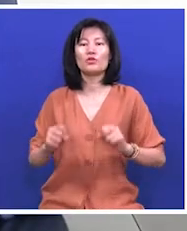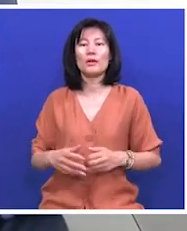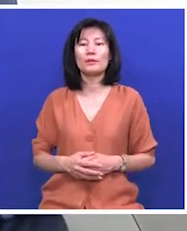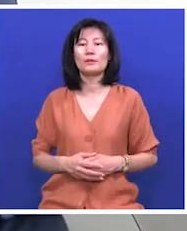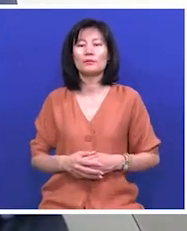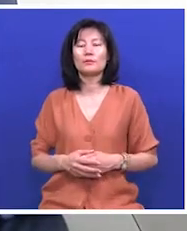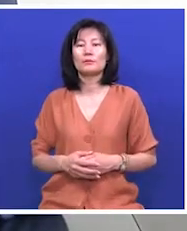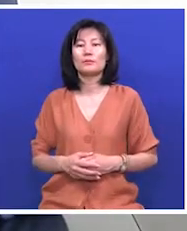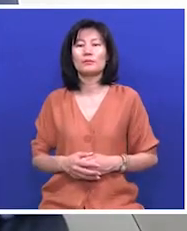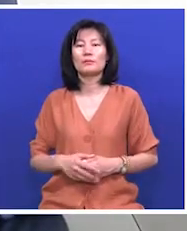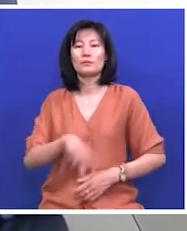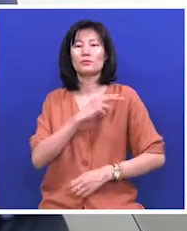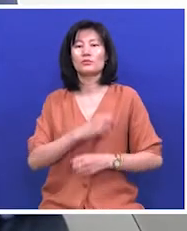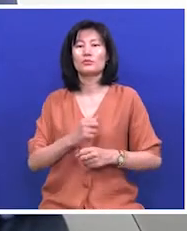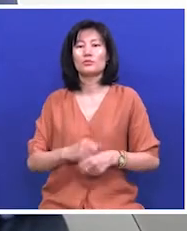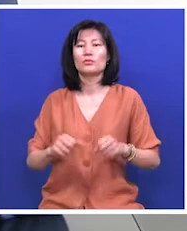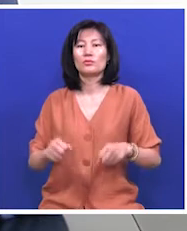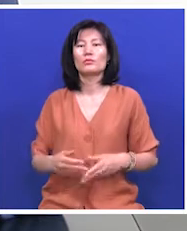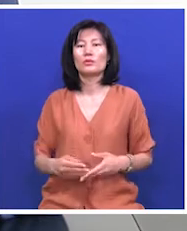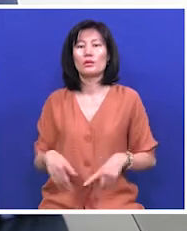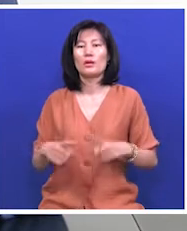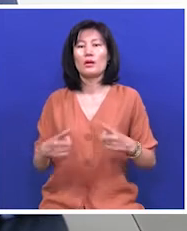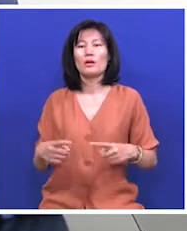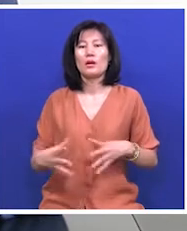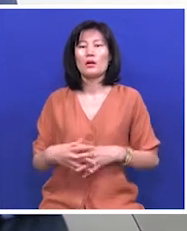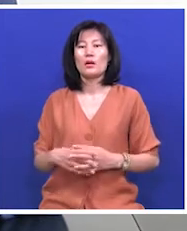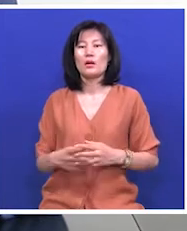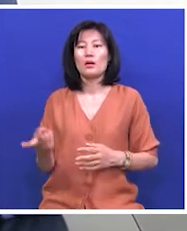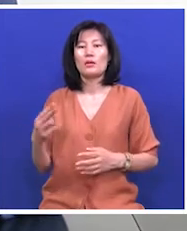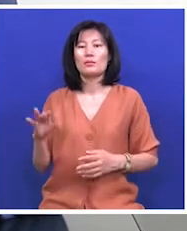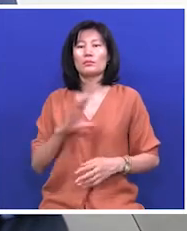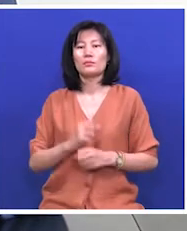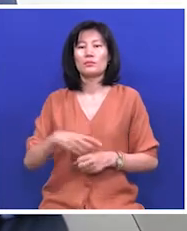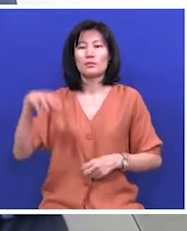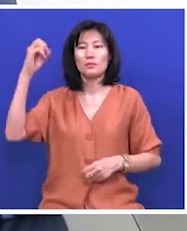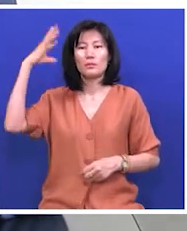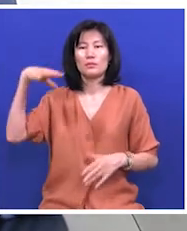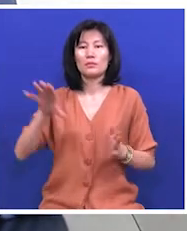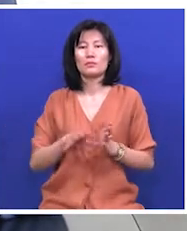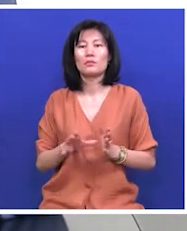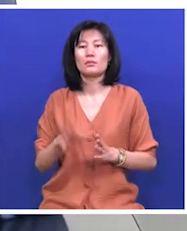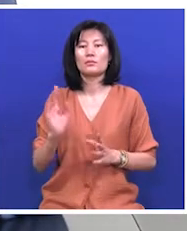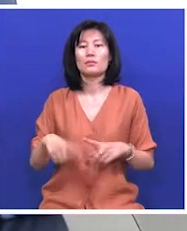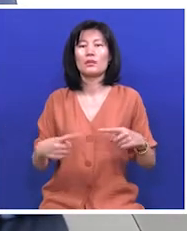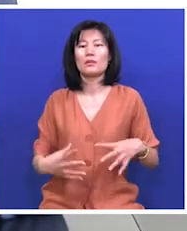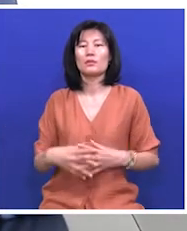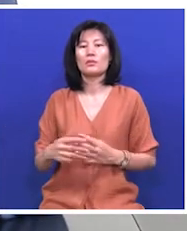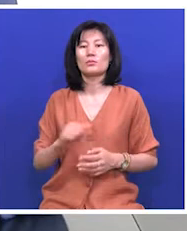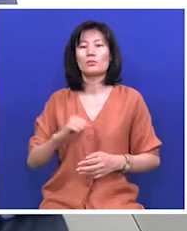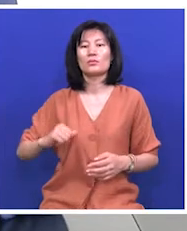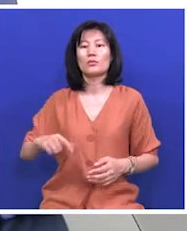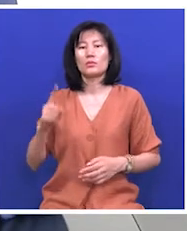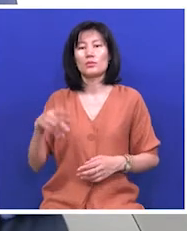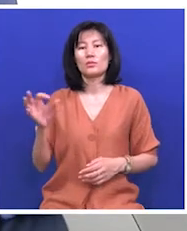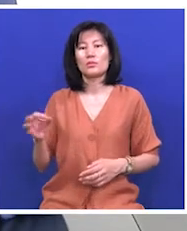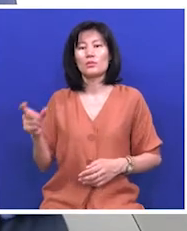алғанда 3000-нан астам адам жұмыс істейді. Олардың әр ауданда электр станциялары бар. Әр ауданның